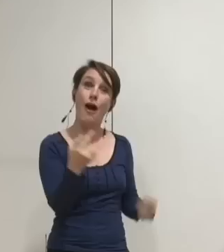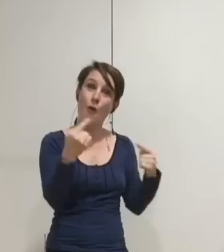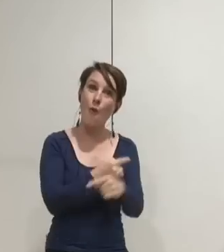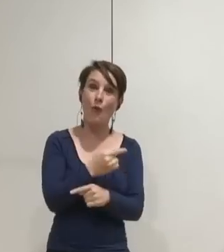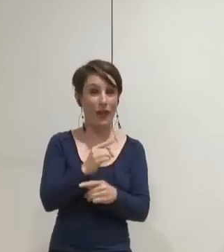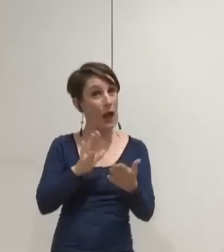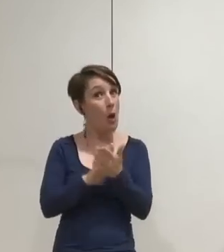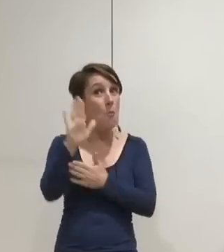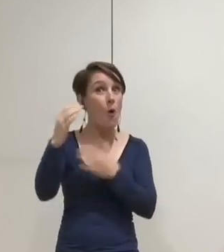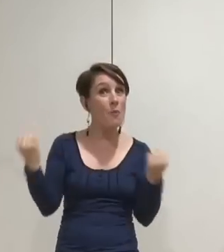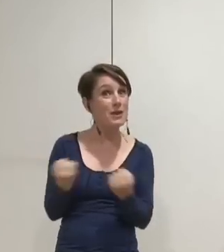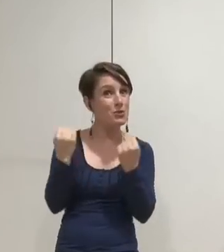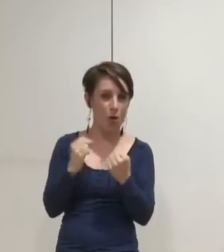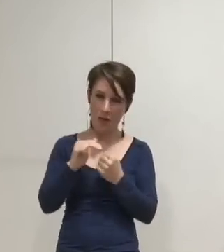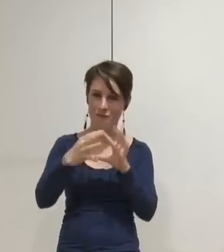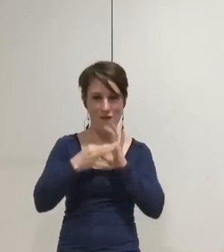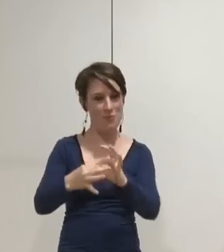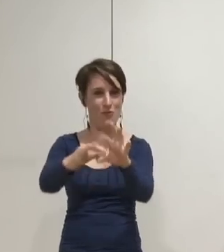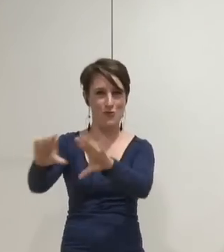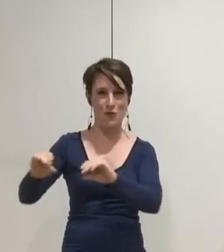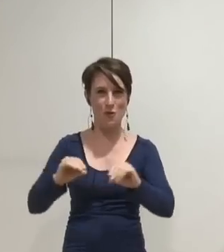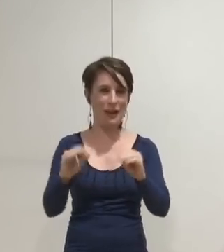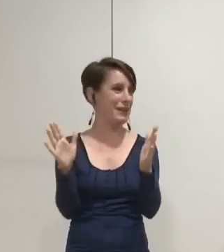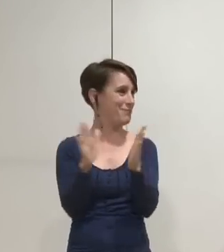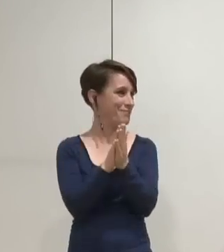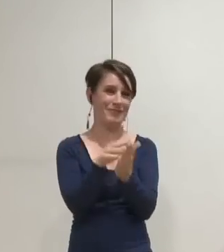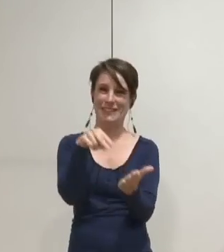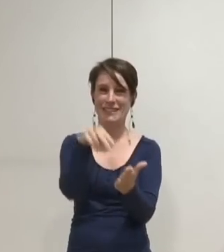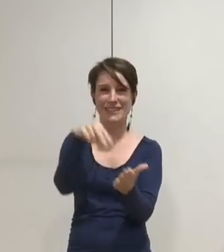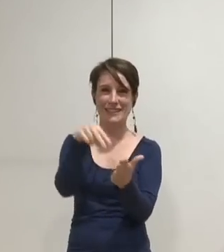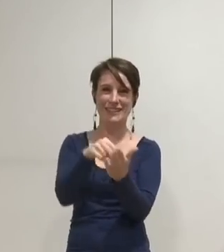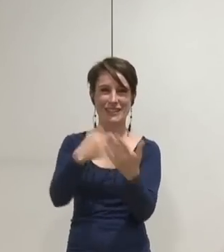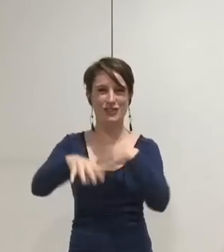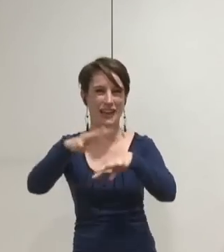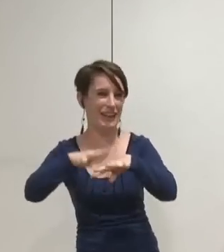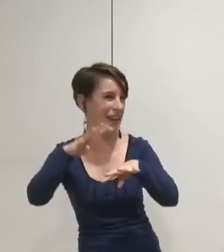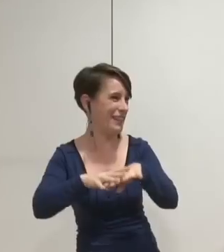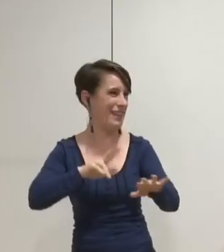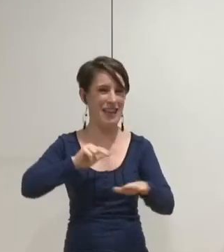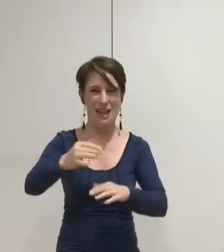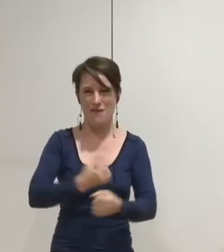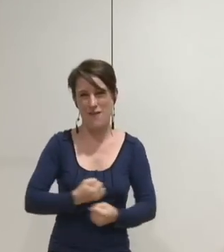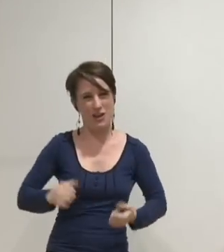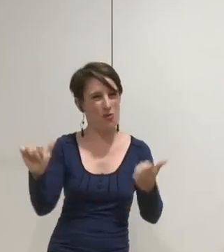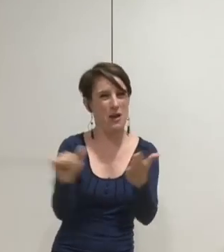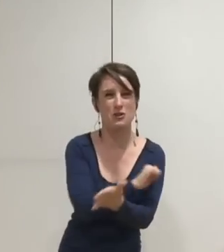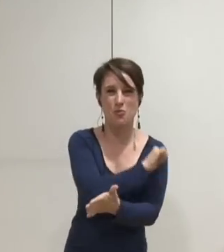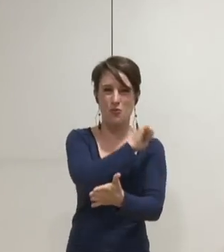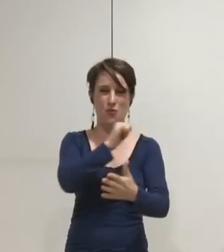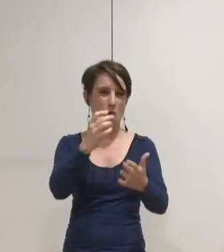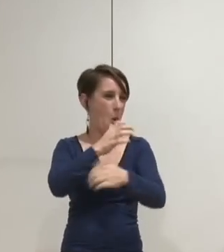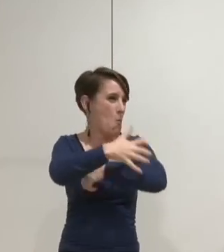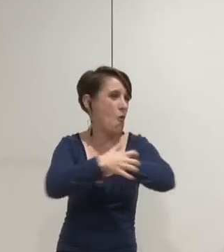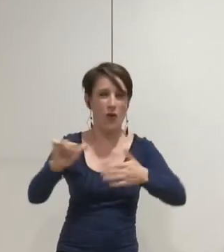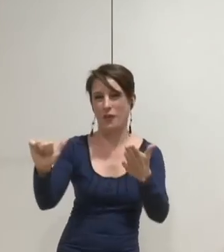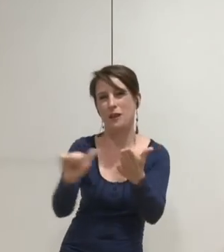voir le jour on se réjouit déjà dans les quartiers adieu chôage délinquence pauvreté on va